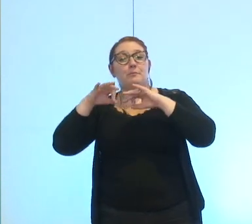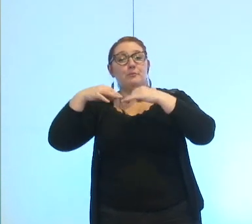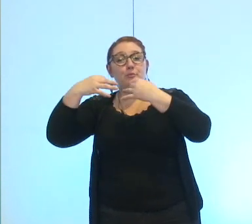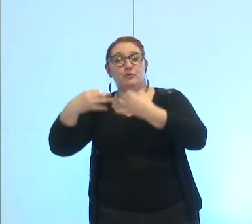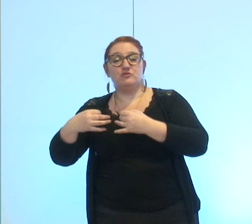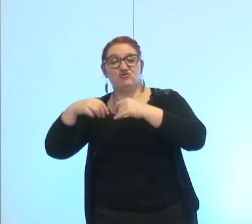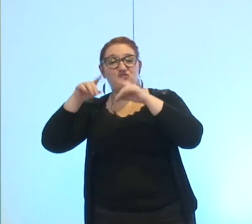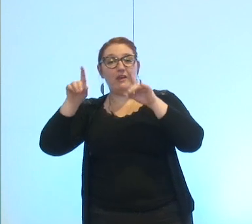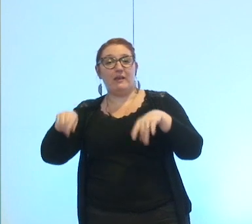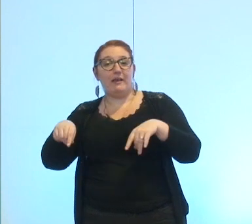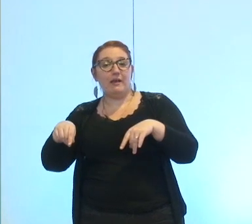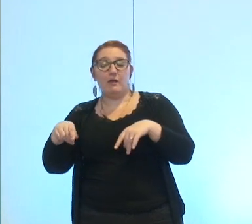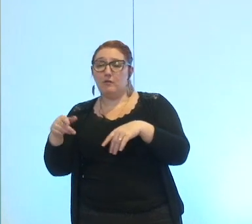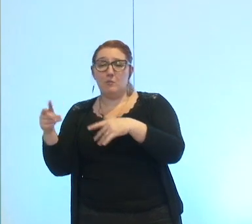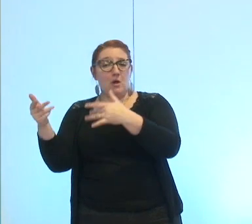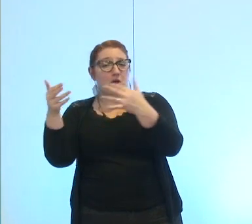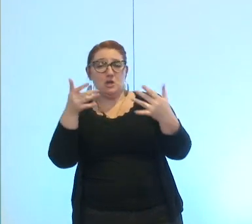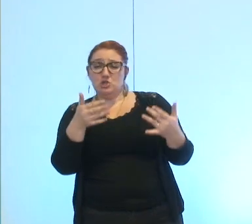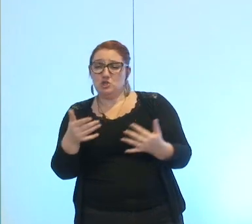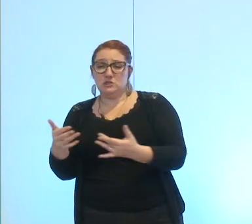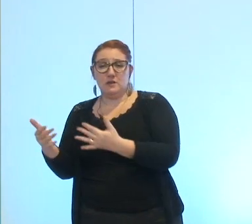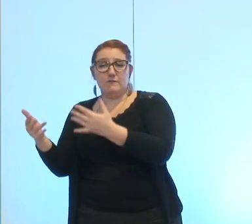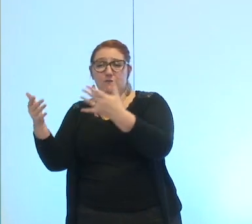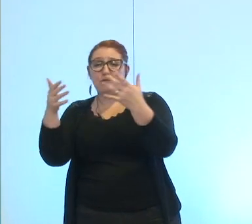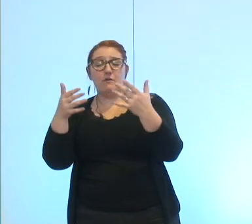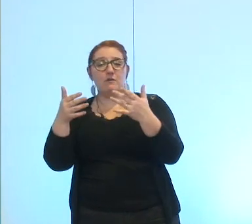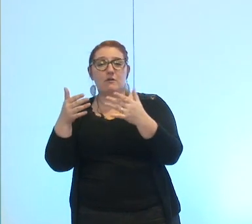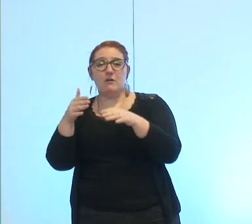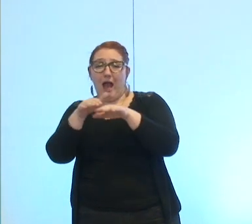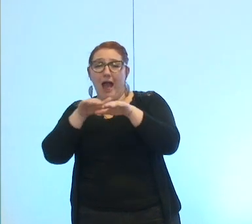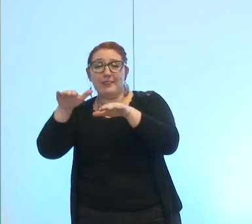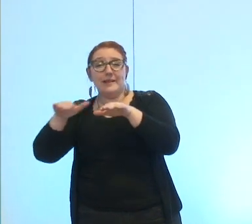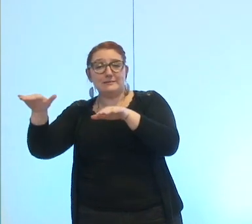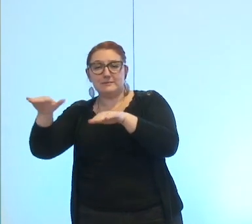publiant aucun chiffre tous les budgets